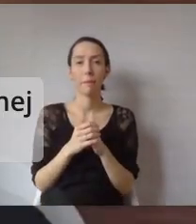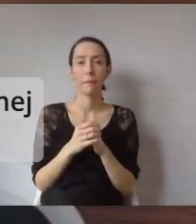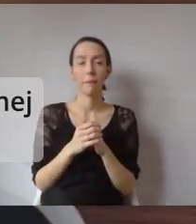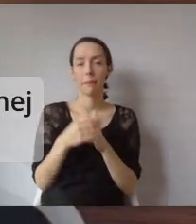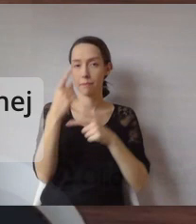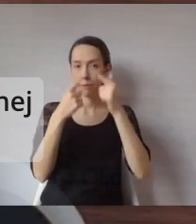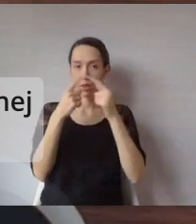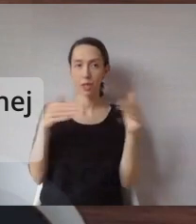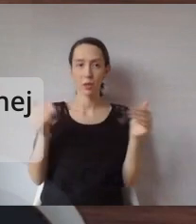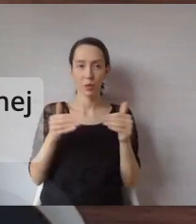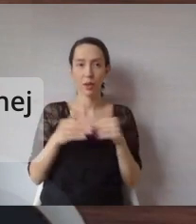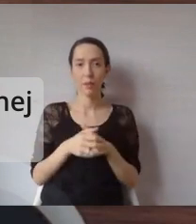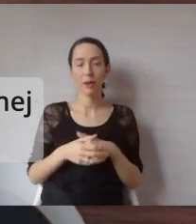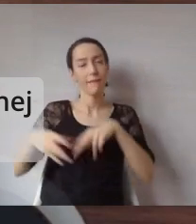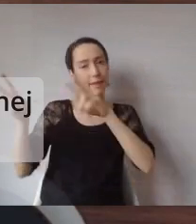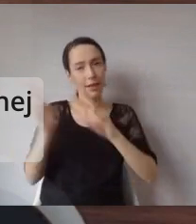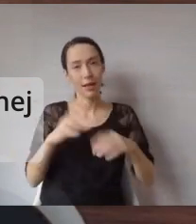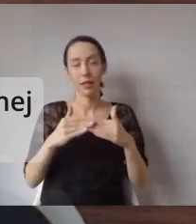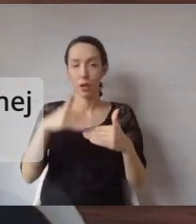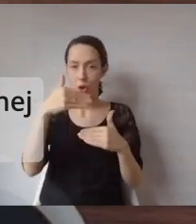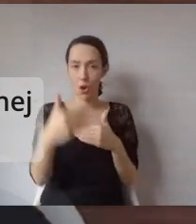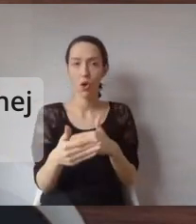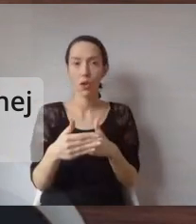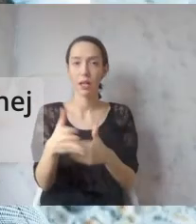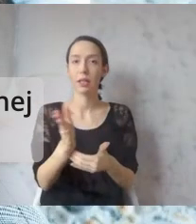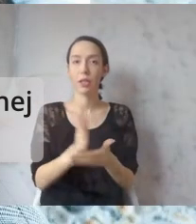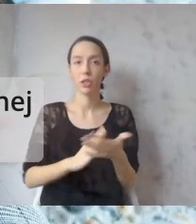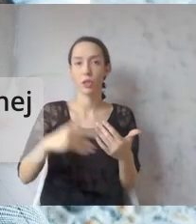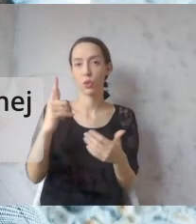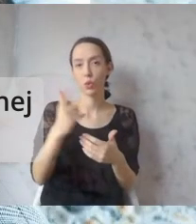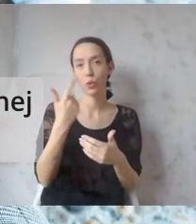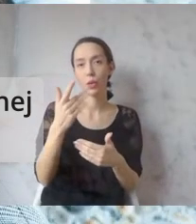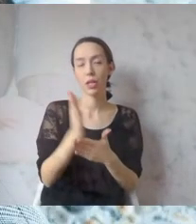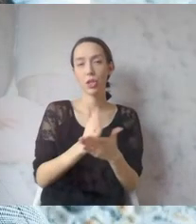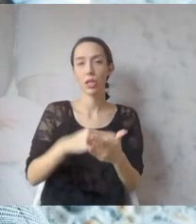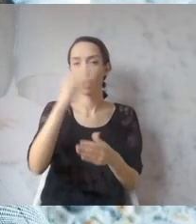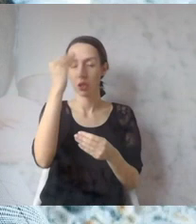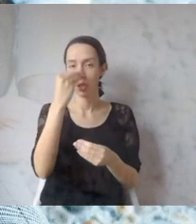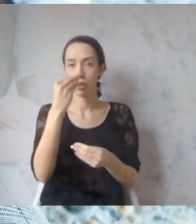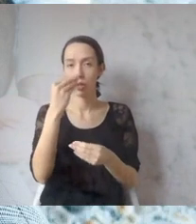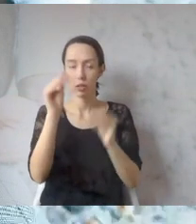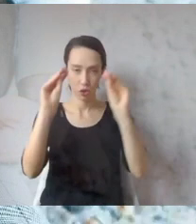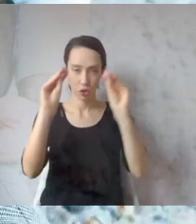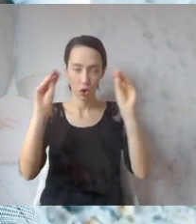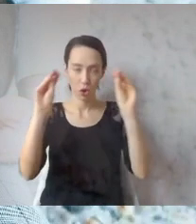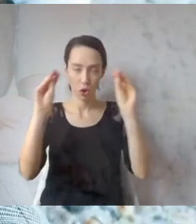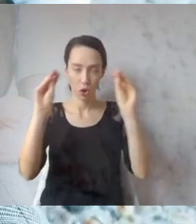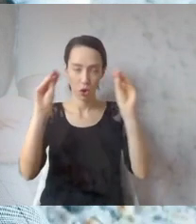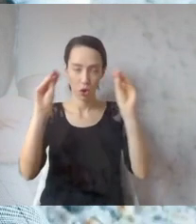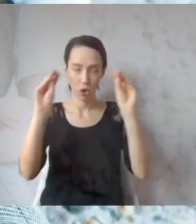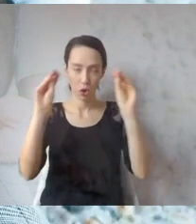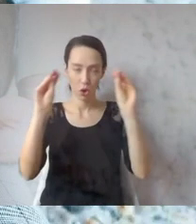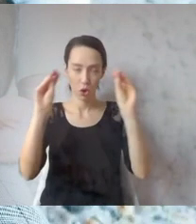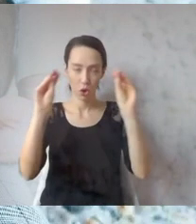Także myślę, że możemy sobie już wracać do kolejnej części, już drugiej części szkolenia. I teraz